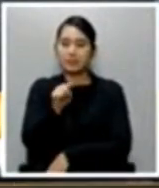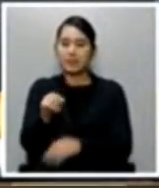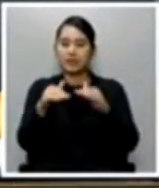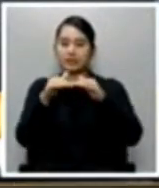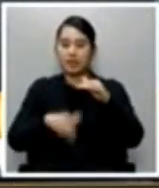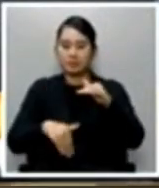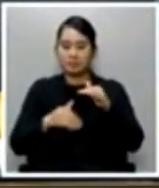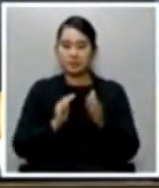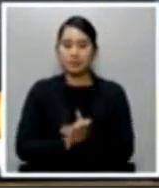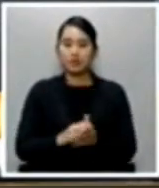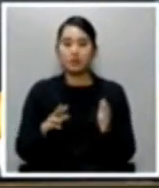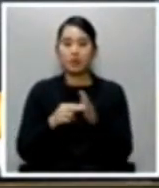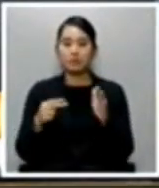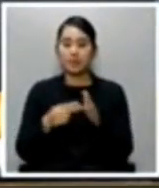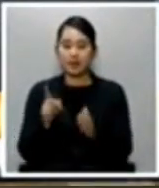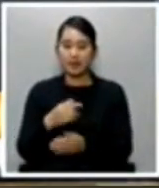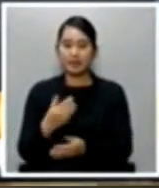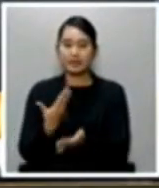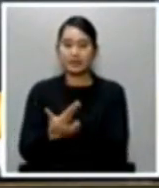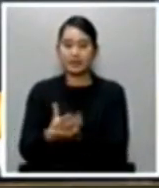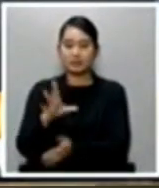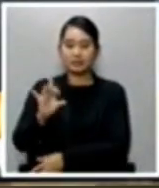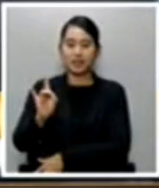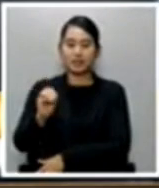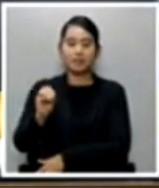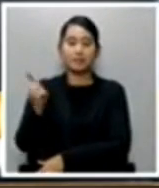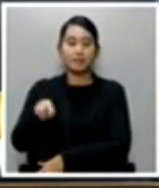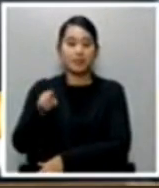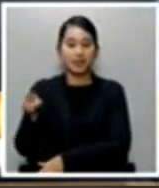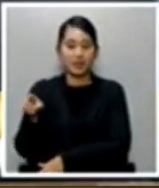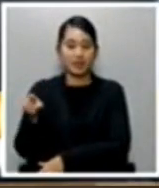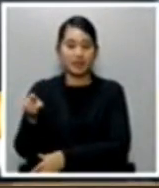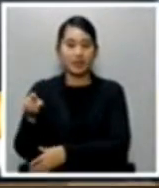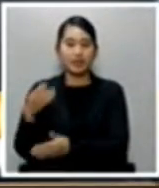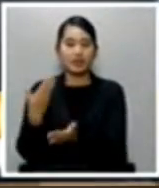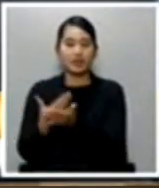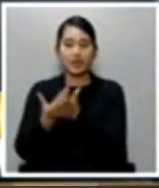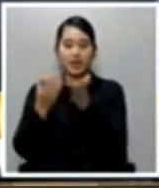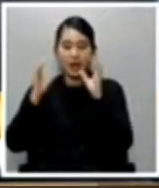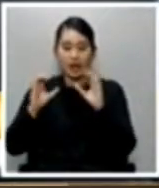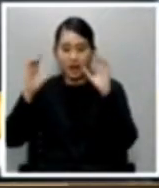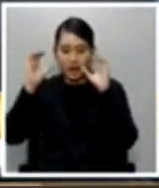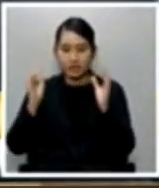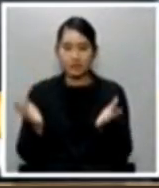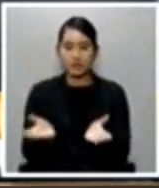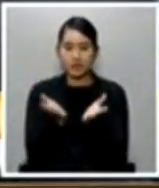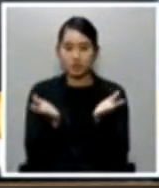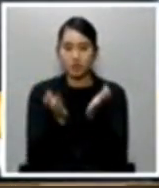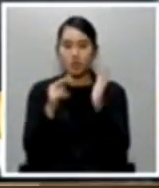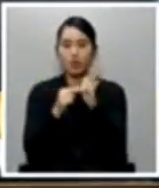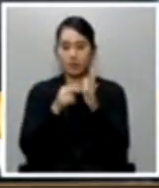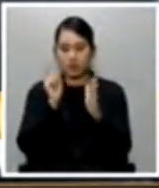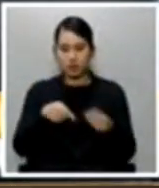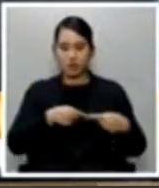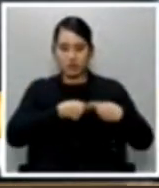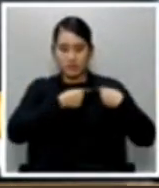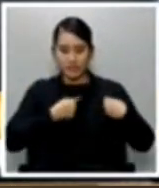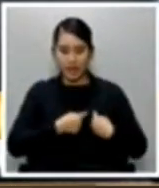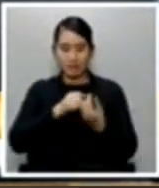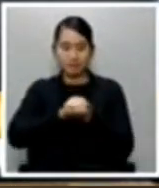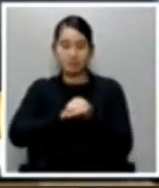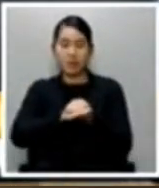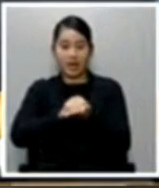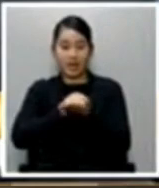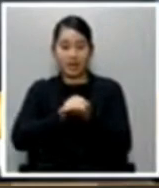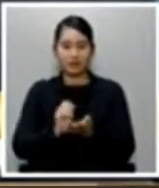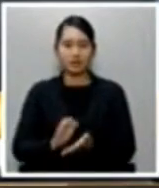ะครับที่เหลือส่วนใหญ่ 80% เป็นเงินของแผ่นดินเพราะฉะนั้นเค้าควรต้องมีจิตอาสานะครับ